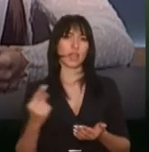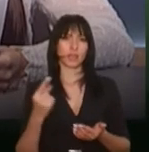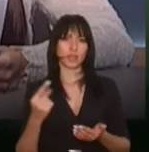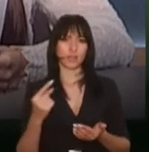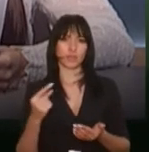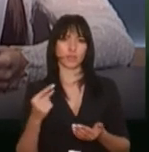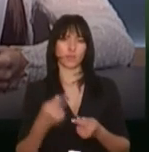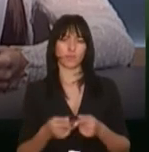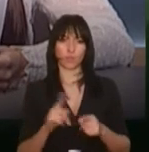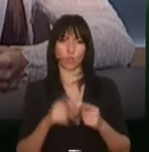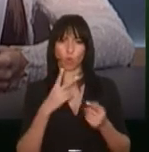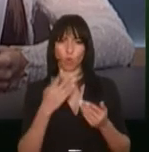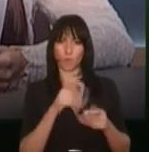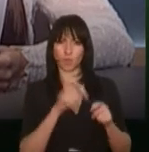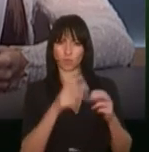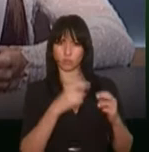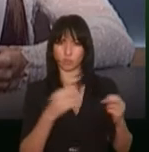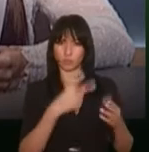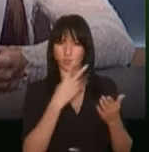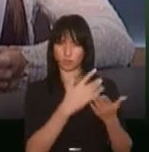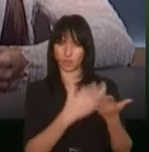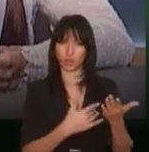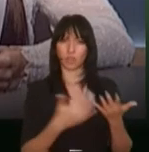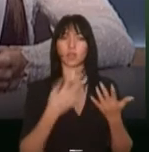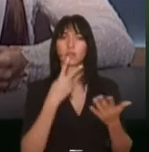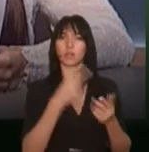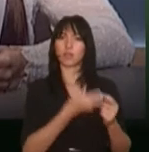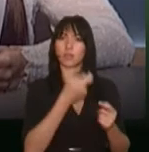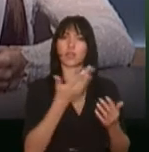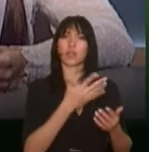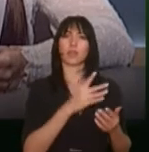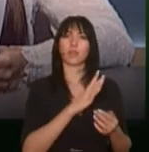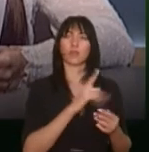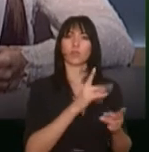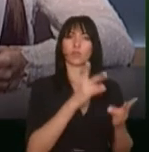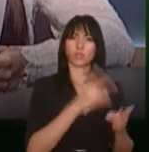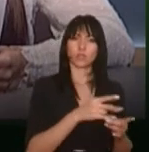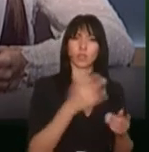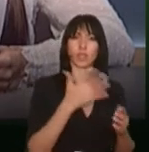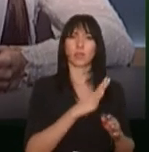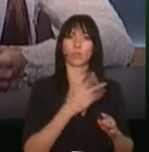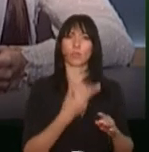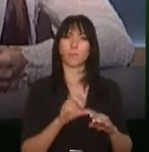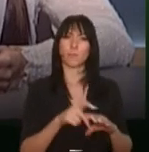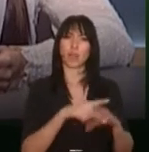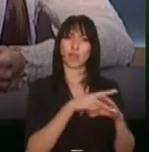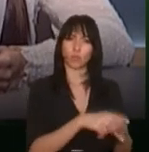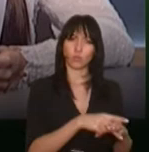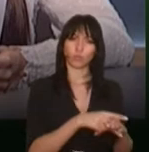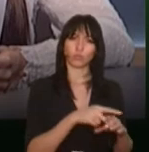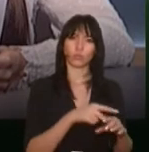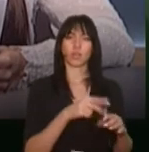спортивної медицини, які регулюють навантаження, які знають спортивні травми, і які роблять випуск